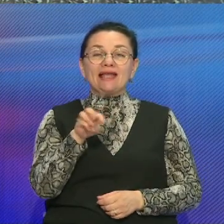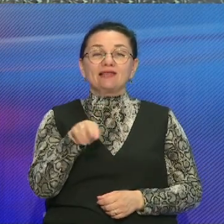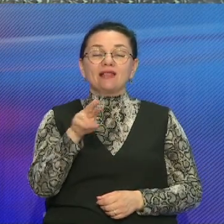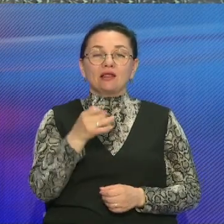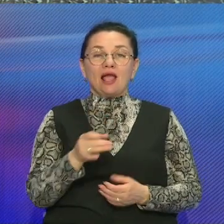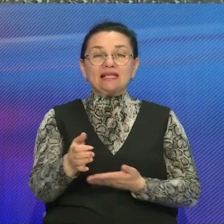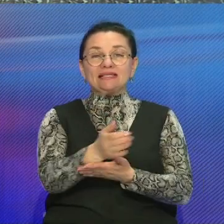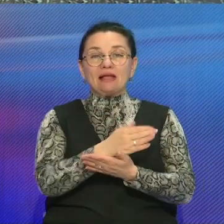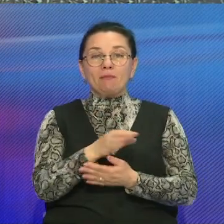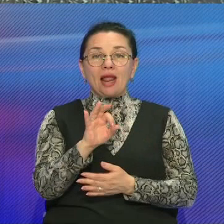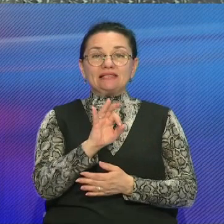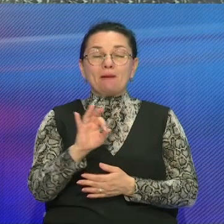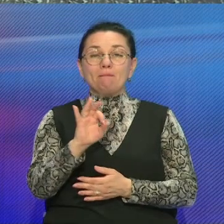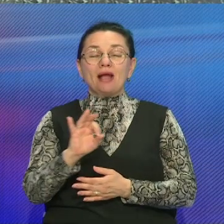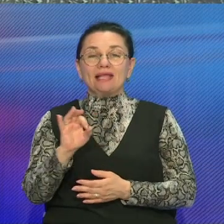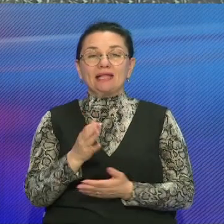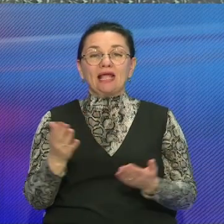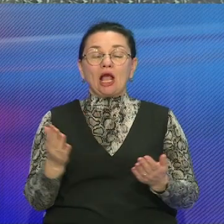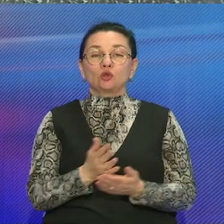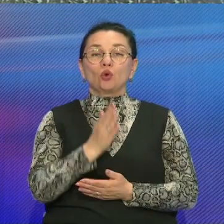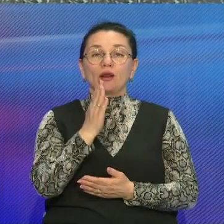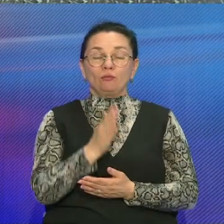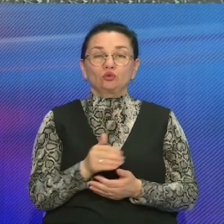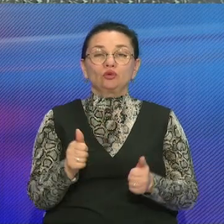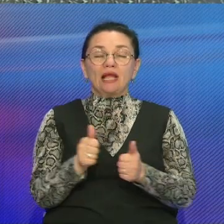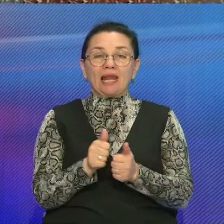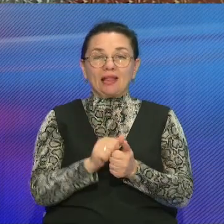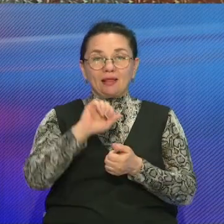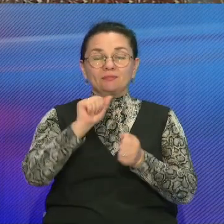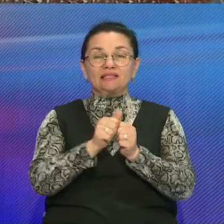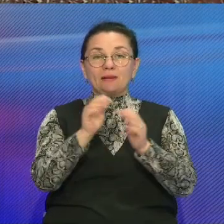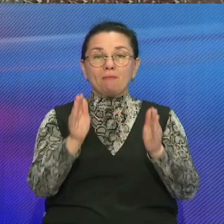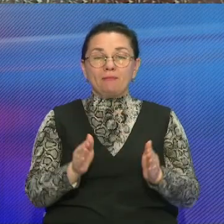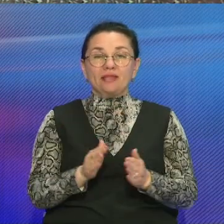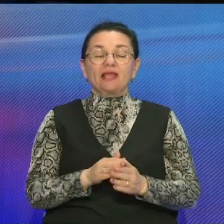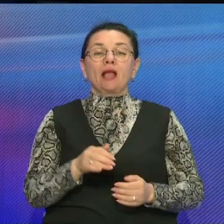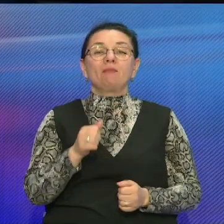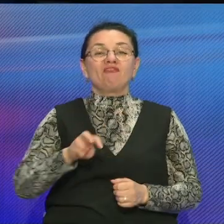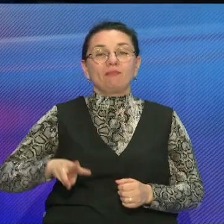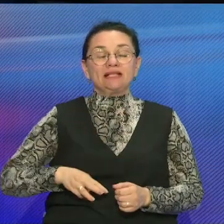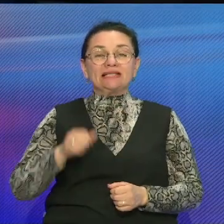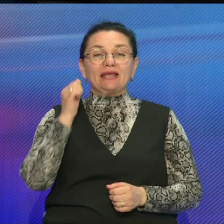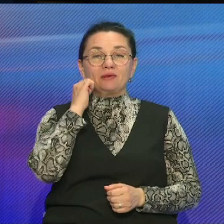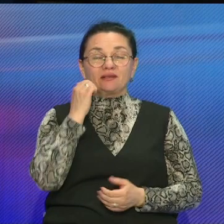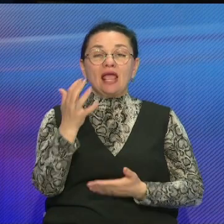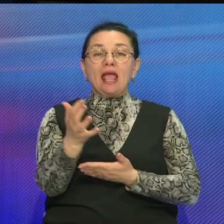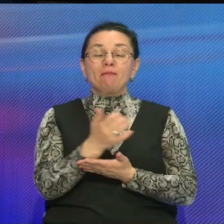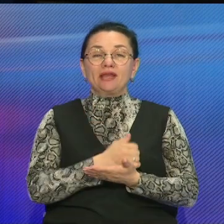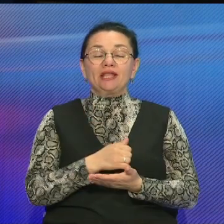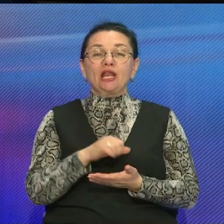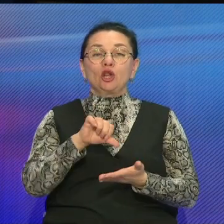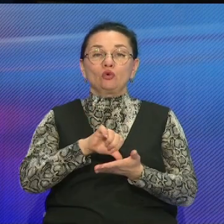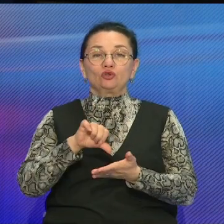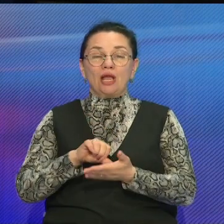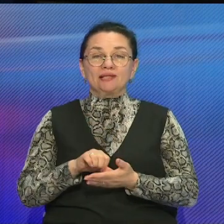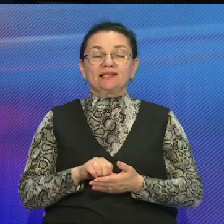монеты, которые увойшли або увойдут у сплав помников у Минску, Бресте и Москве. Удел у мероприемстве приняли каля 1,5 сотни